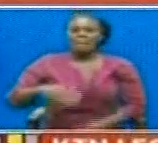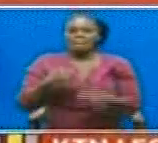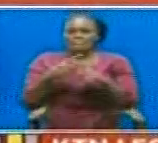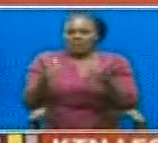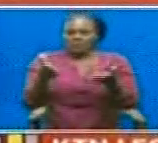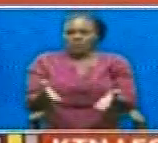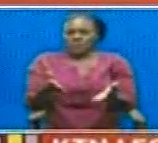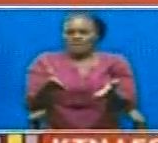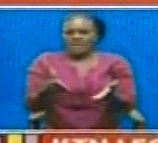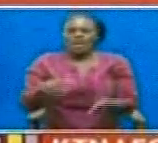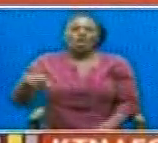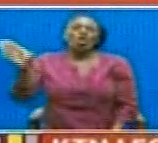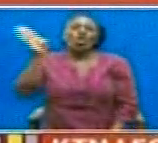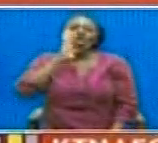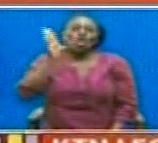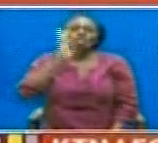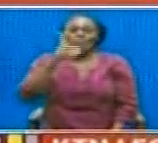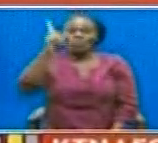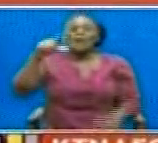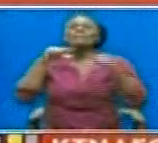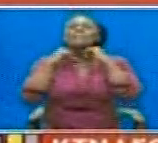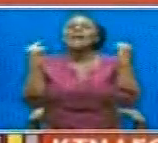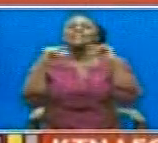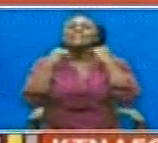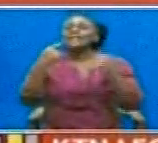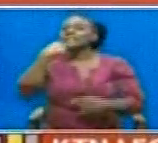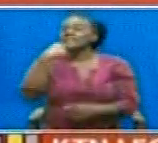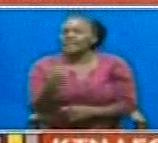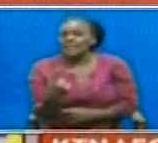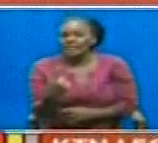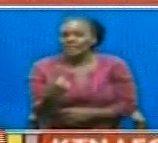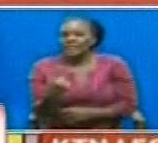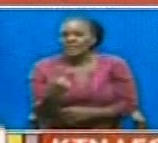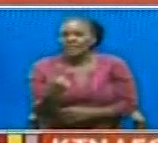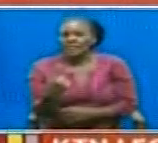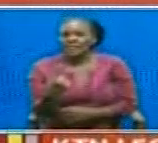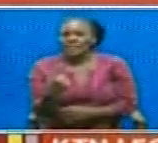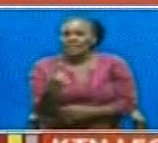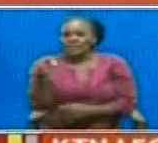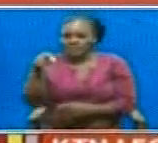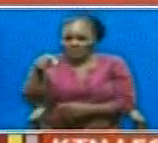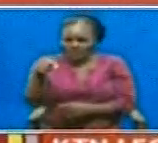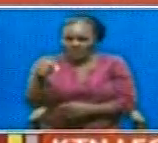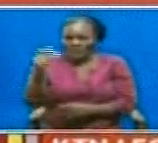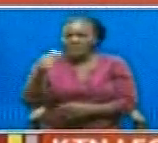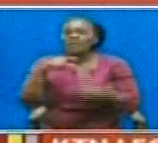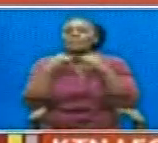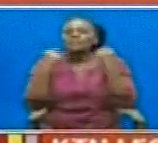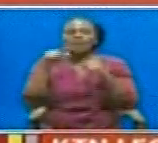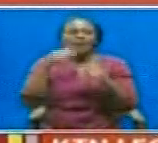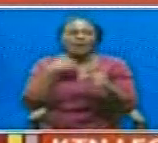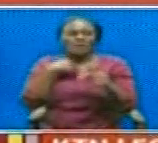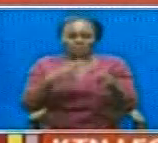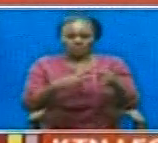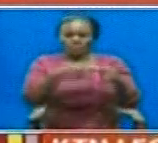Leo katika makala yetu ya umbea, askofu mmoja amesema kuwa jamaa Emmanuel Adebayo atapata kuwa na tahira ya